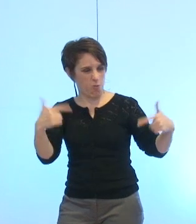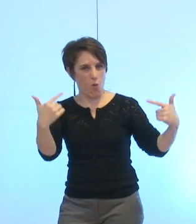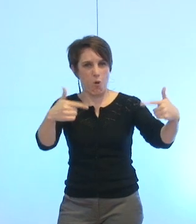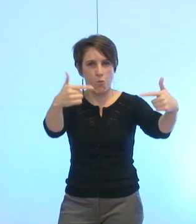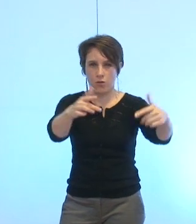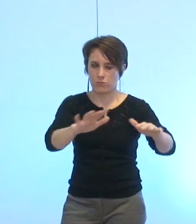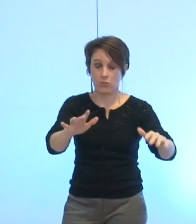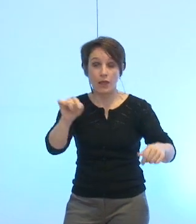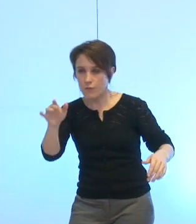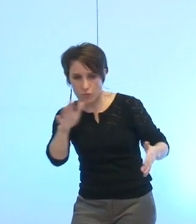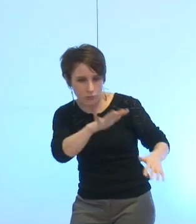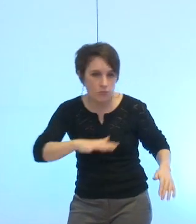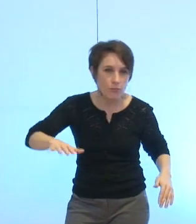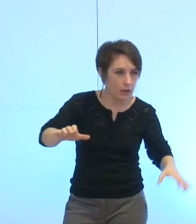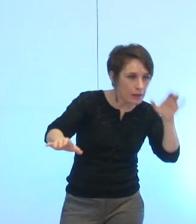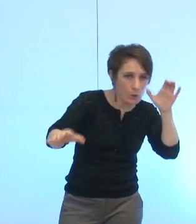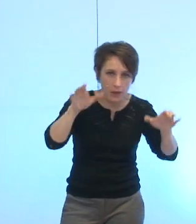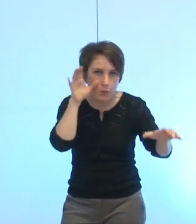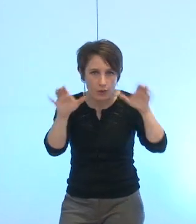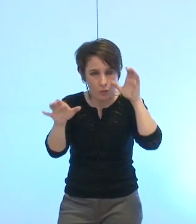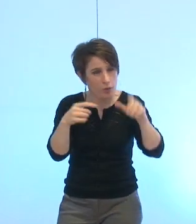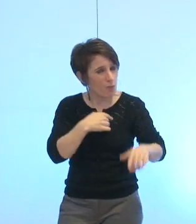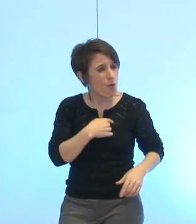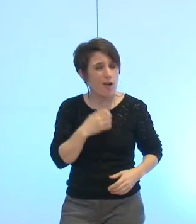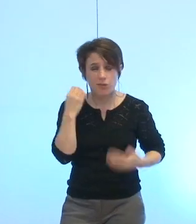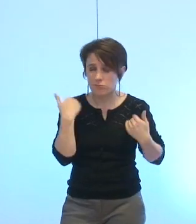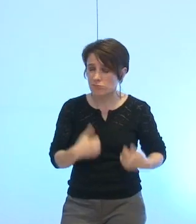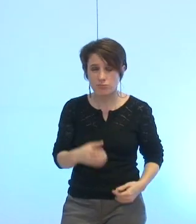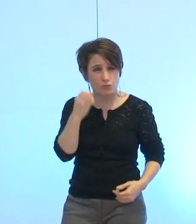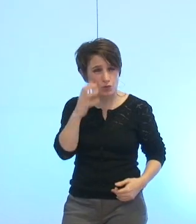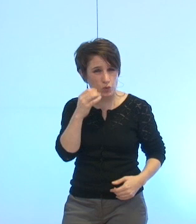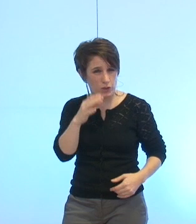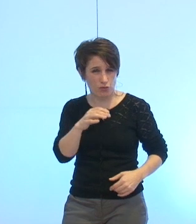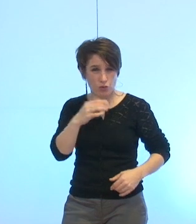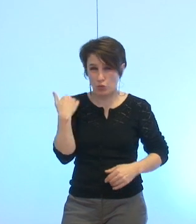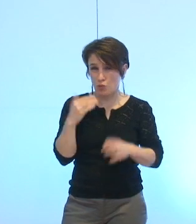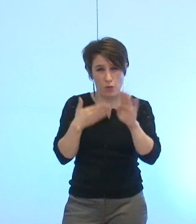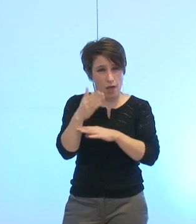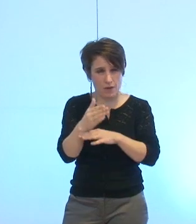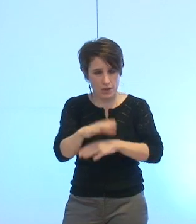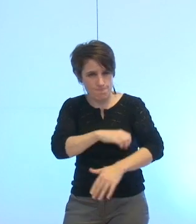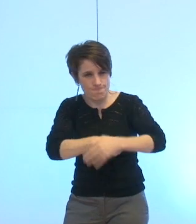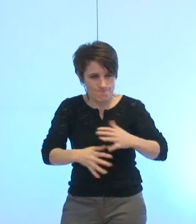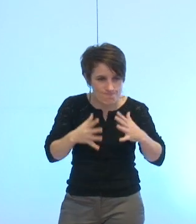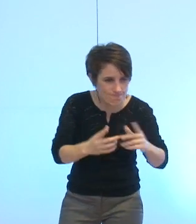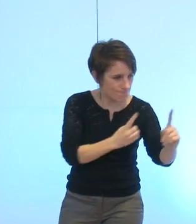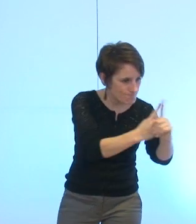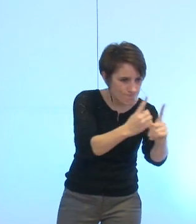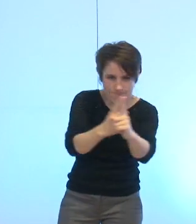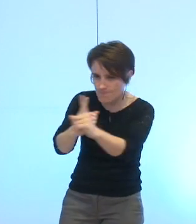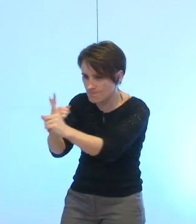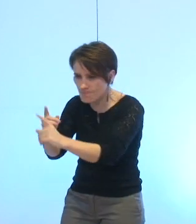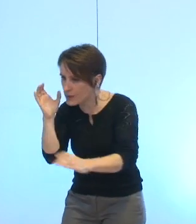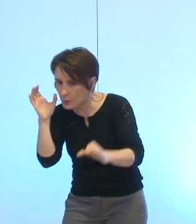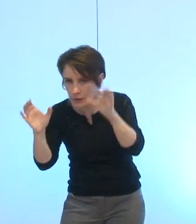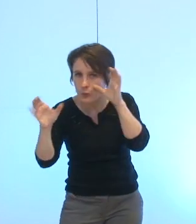écoute et c'est mon engagement quotidien que je mets en place depuis le mois d'avril il